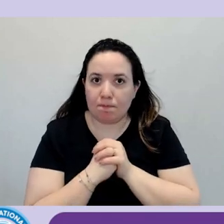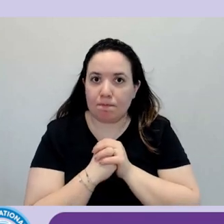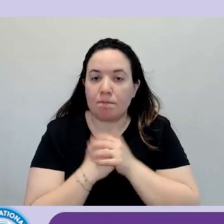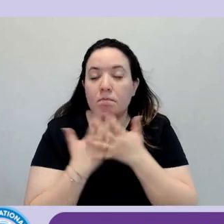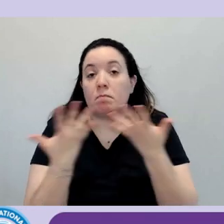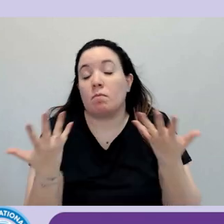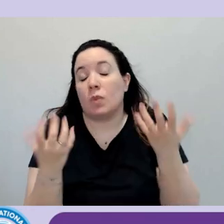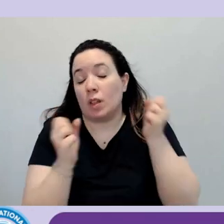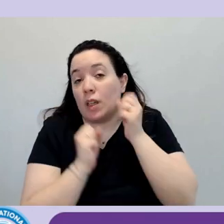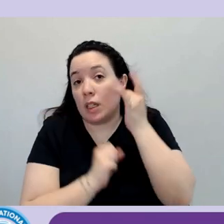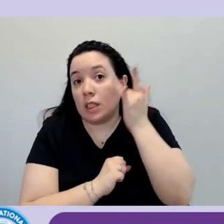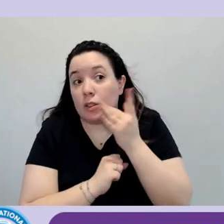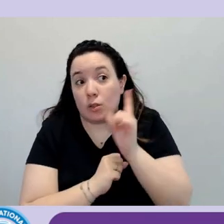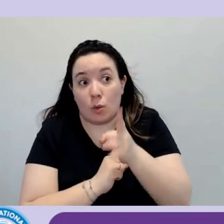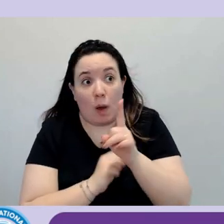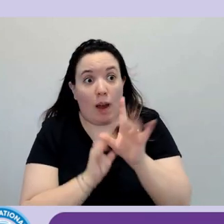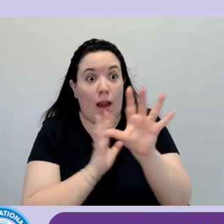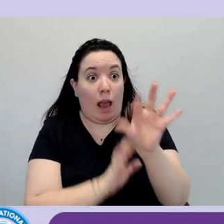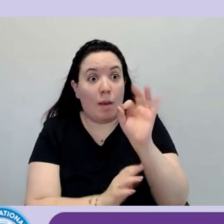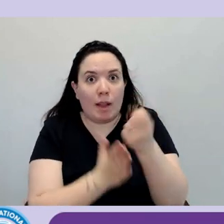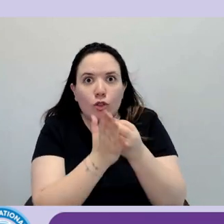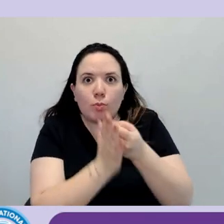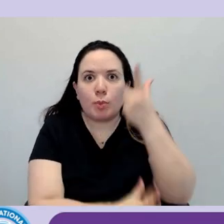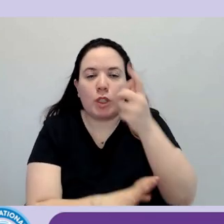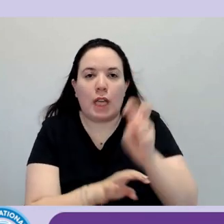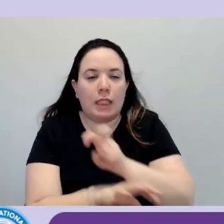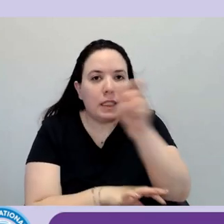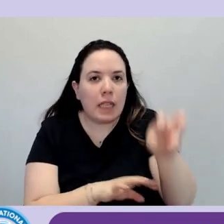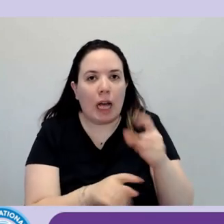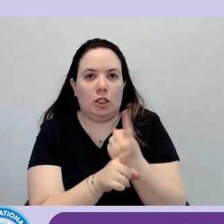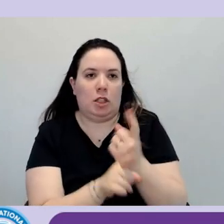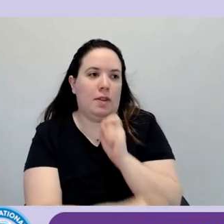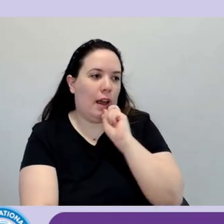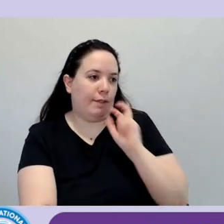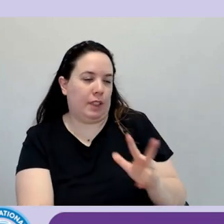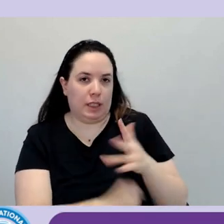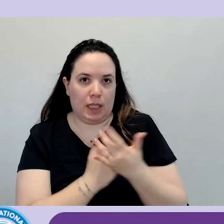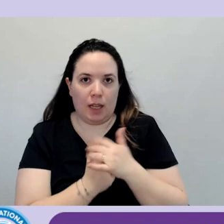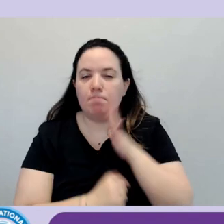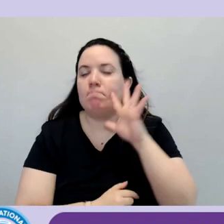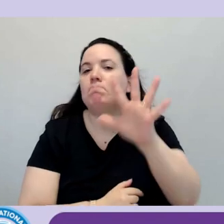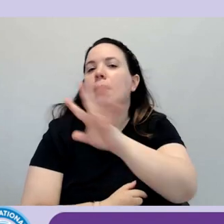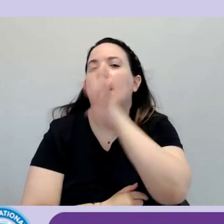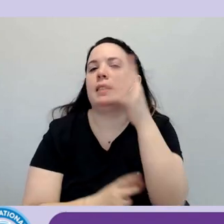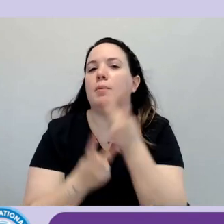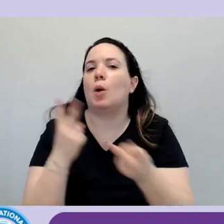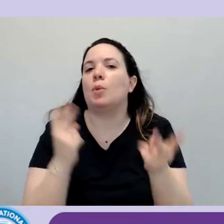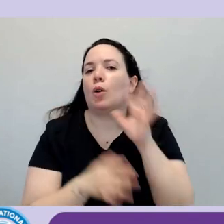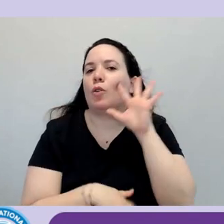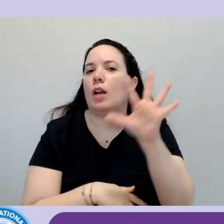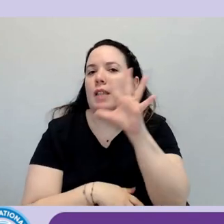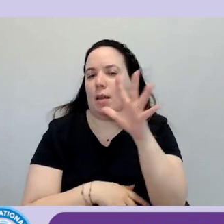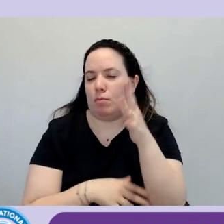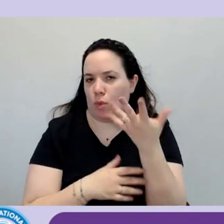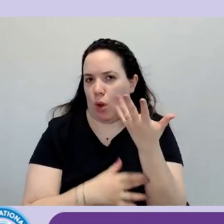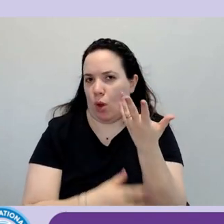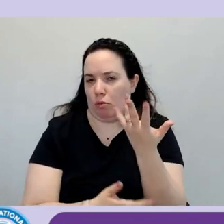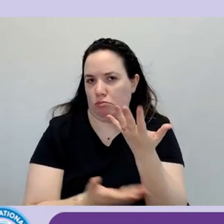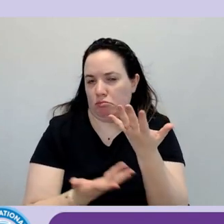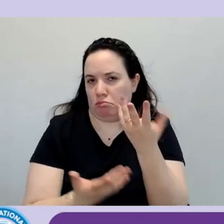qualcosa anche di importante faccio un esempio banale non so si